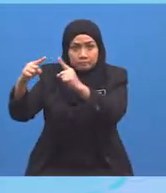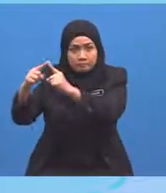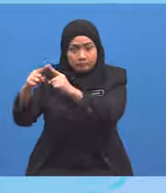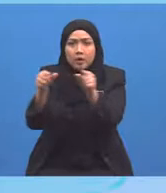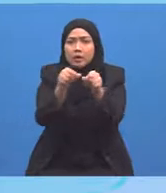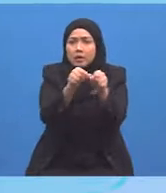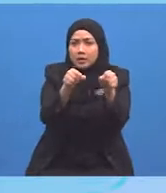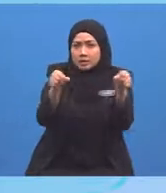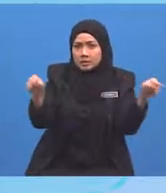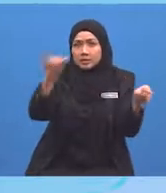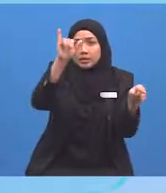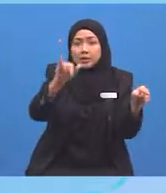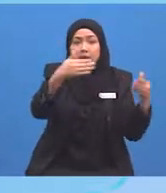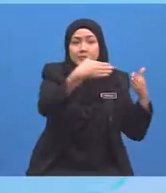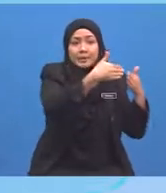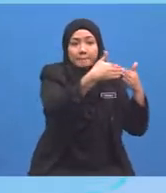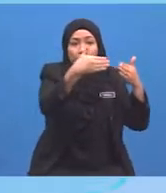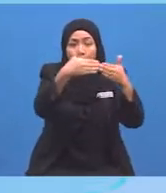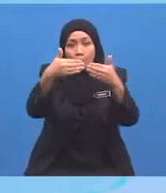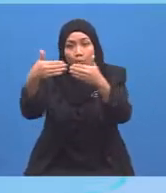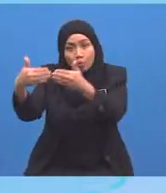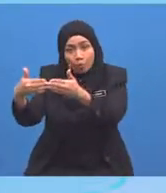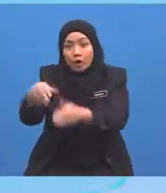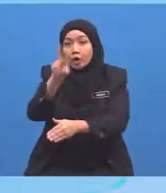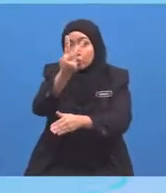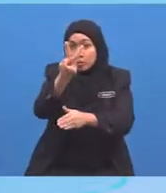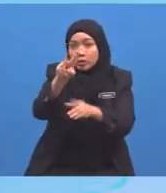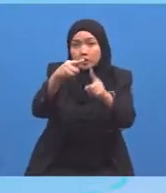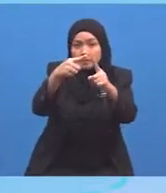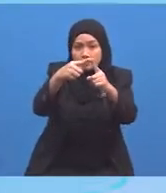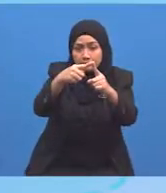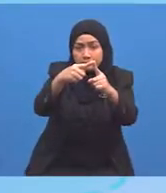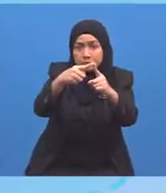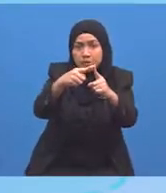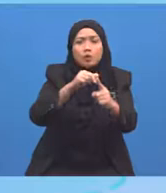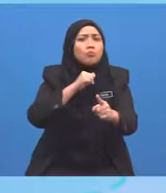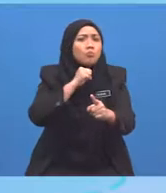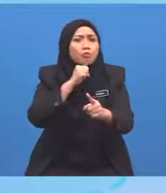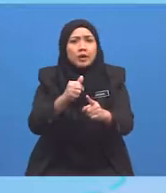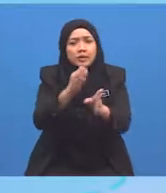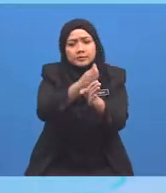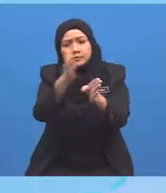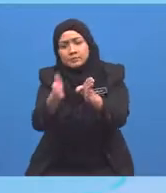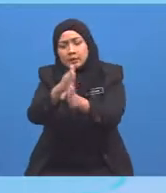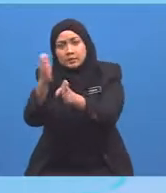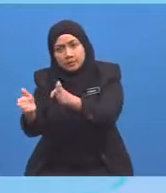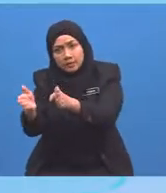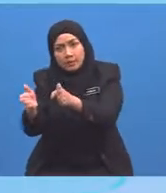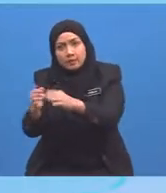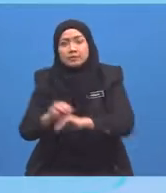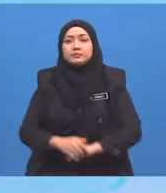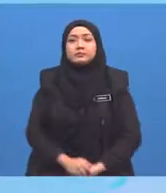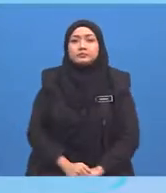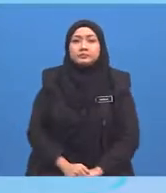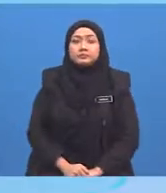pula ialah garisan yang menyambungkan dua bucu yang bukan bersebelahan dalam